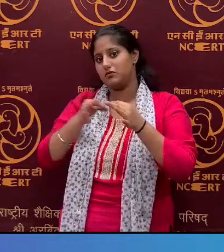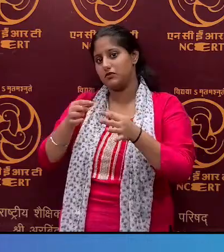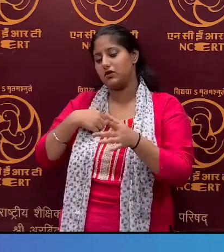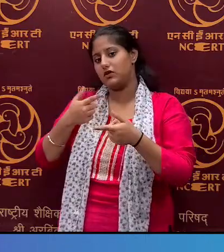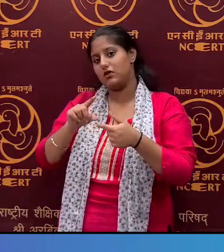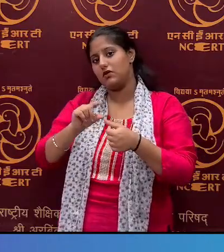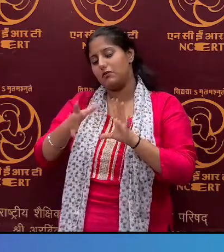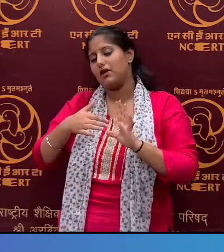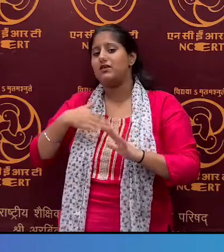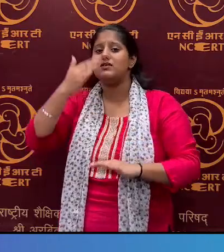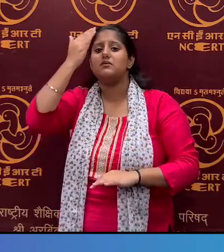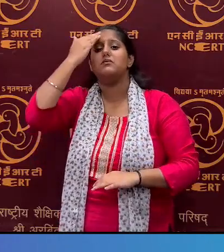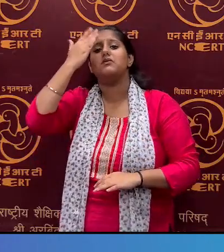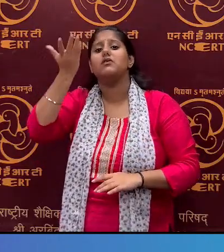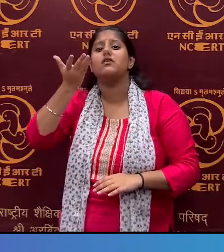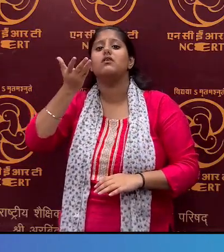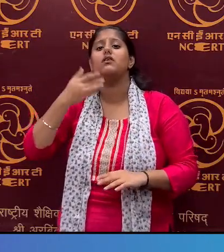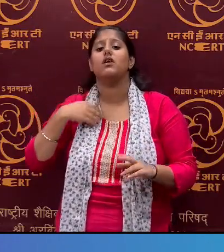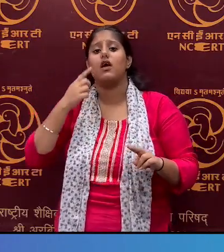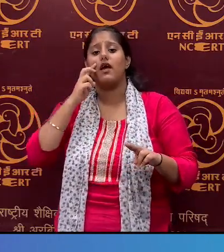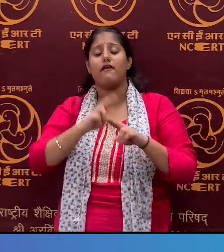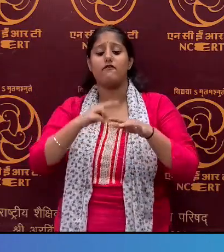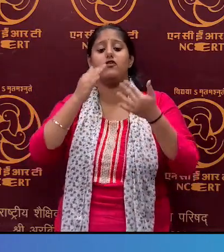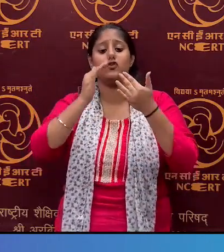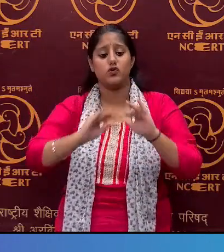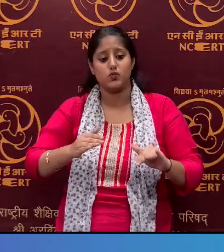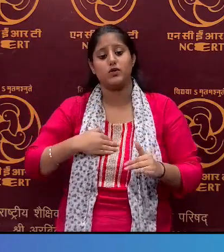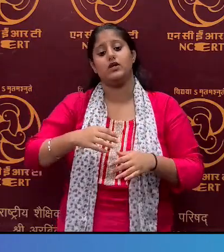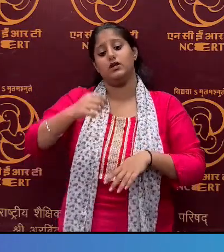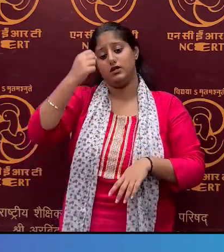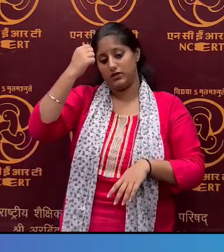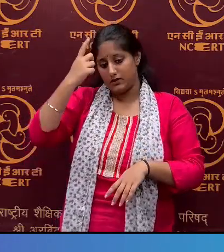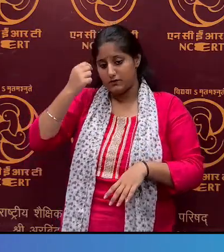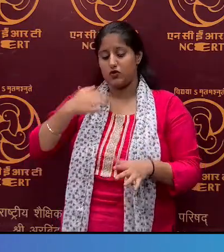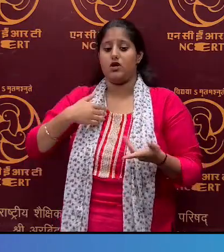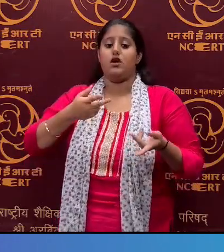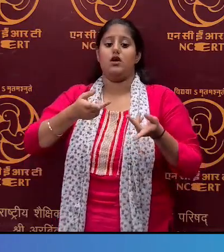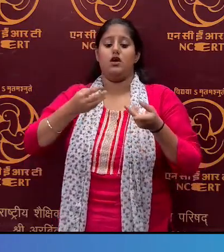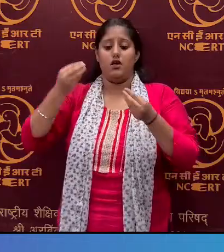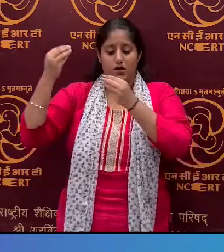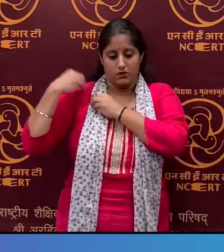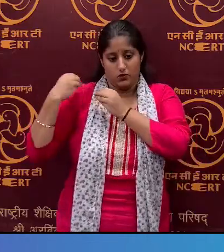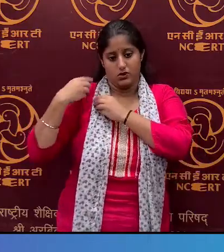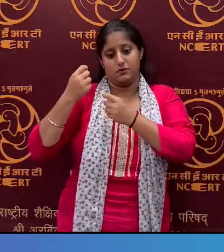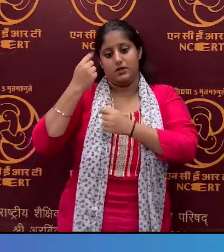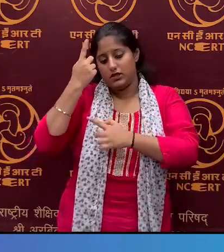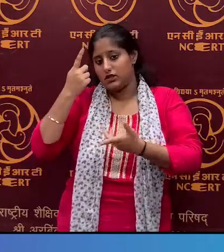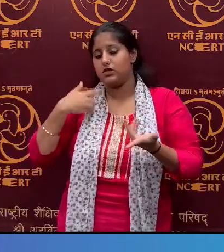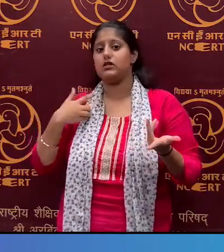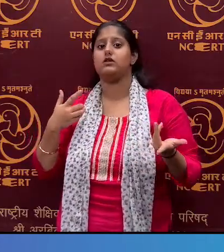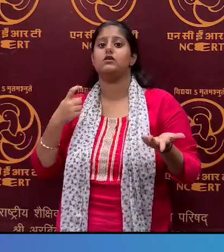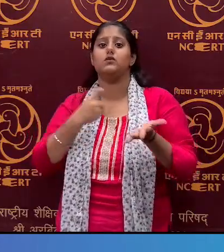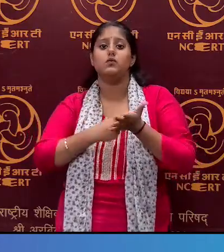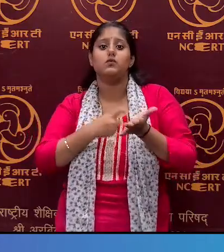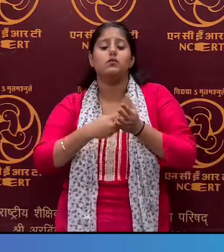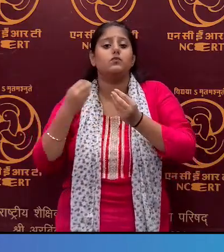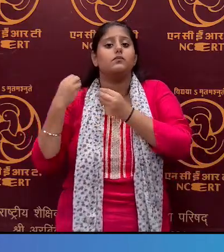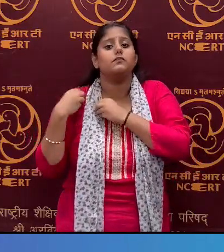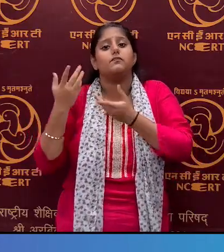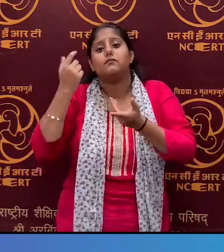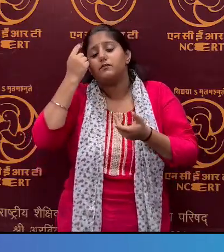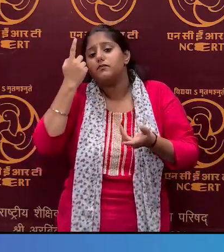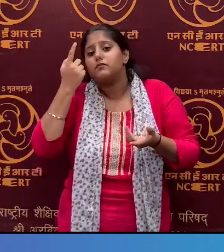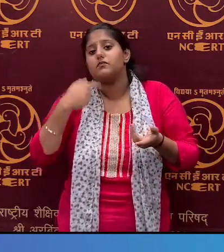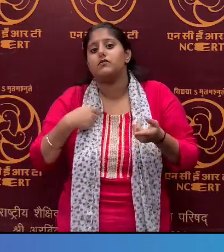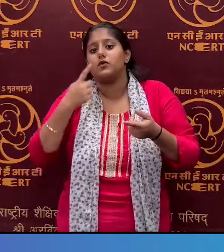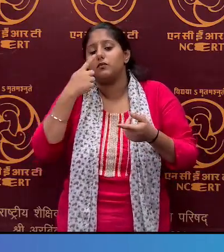बाहर आ चुका है. जी बिल्कुल. एक बच्चा जब इस चीज़ को समझेगा और अपने रिस्पॉन्सिबिलिटी और रोल को समझेगा, तो शायद वो मदर अर्थ